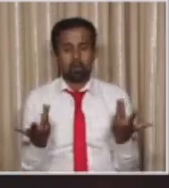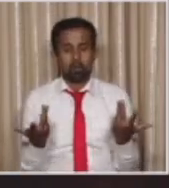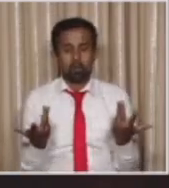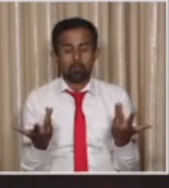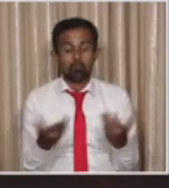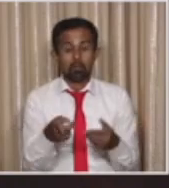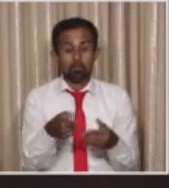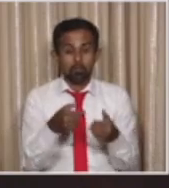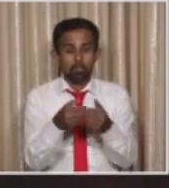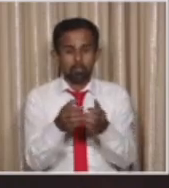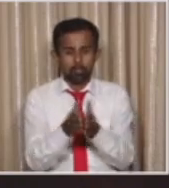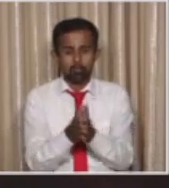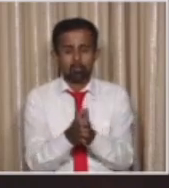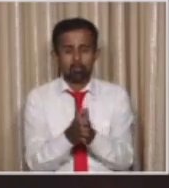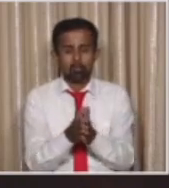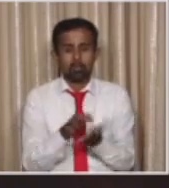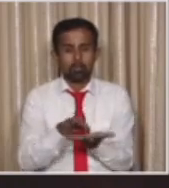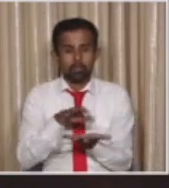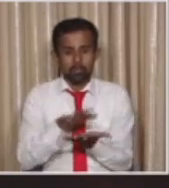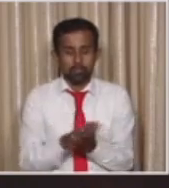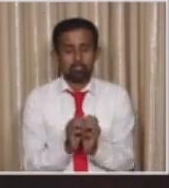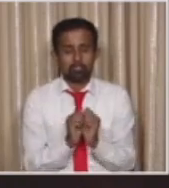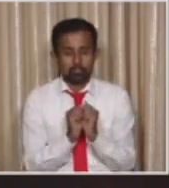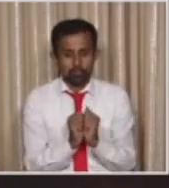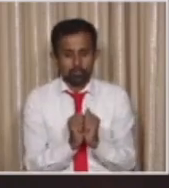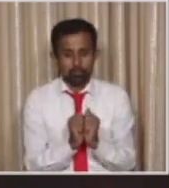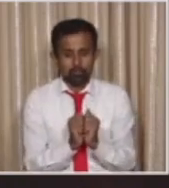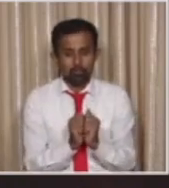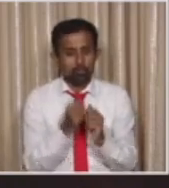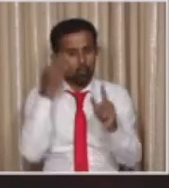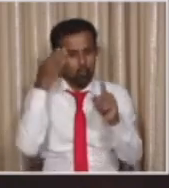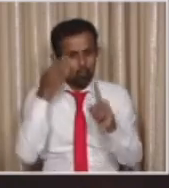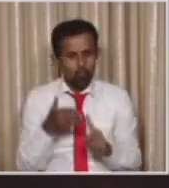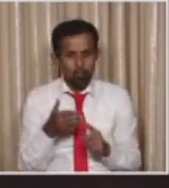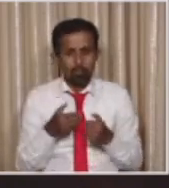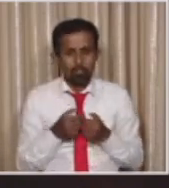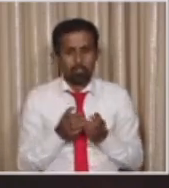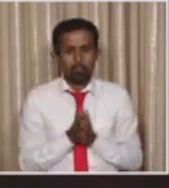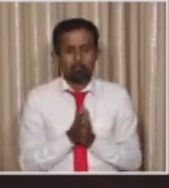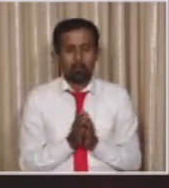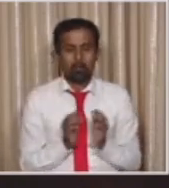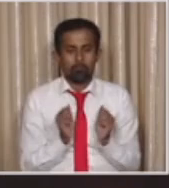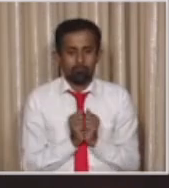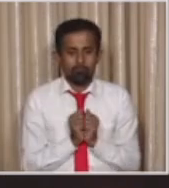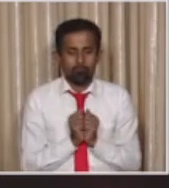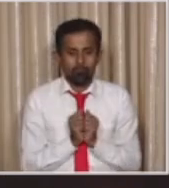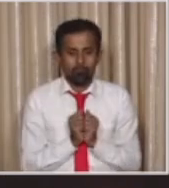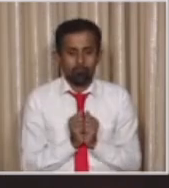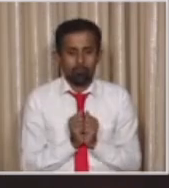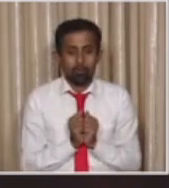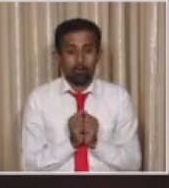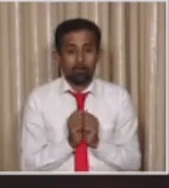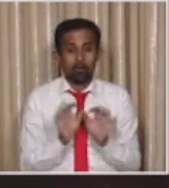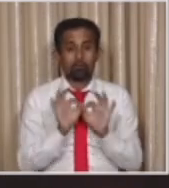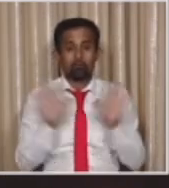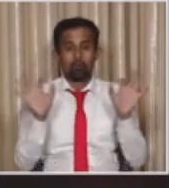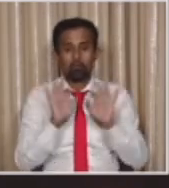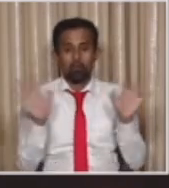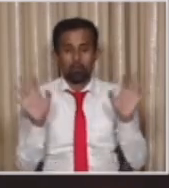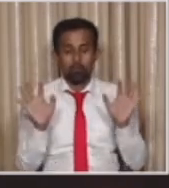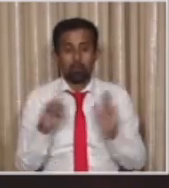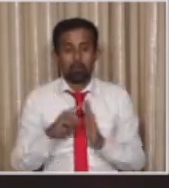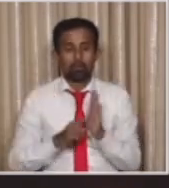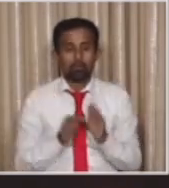ස්වාධීනත්වය නැත්නම් නිශ්චිත රාජකාරියට අදාළව තමන්ගේ ස්වාධීනත්වය ප්‍රකට කිරීමට